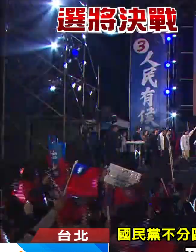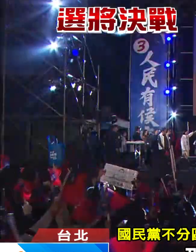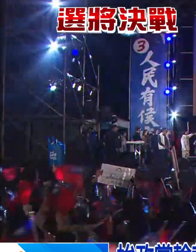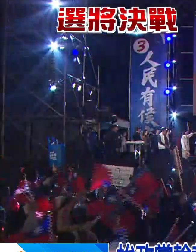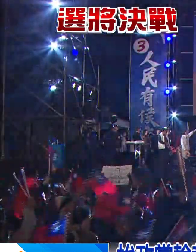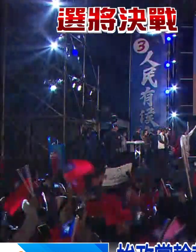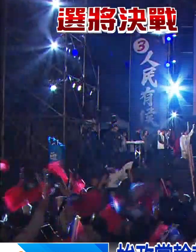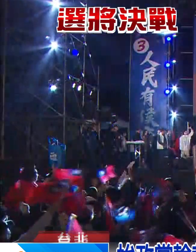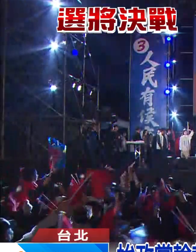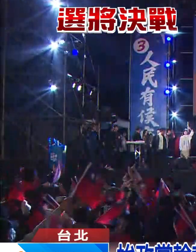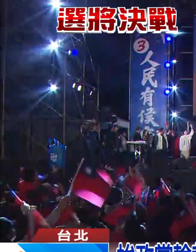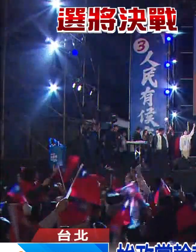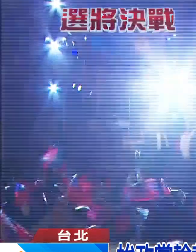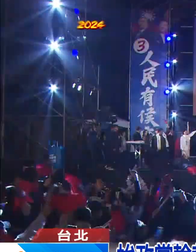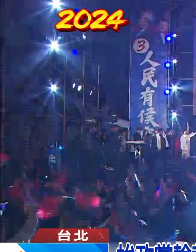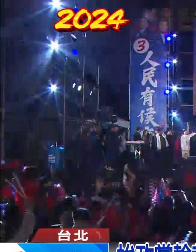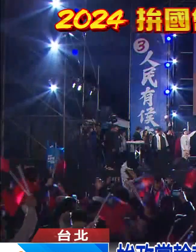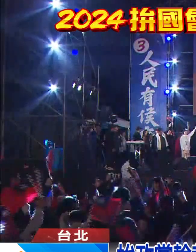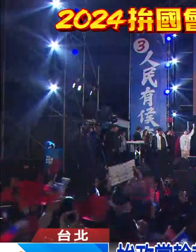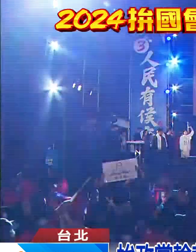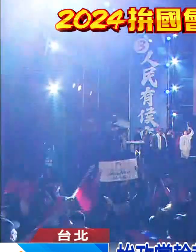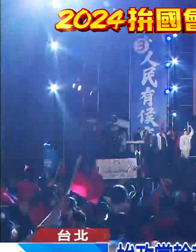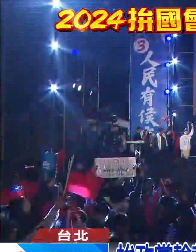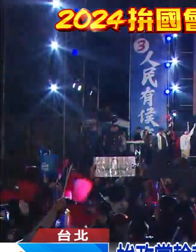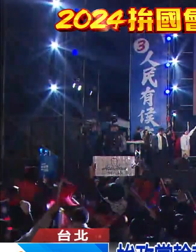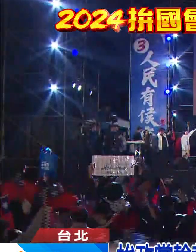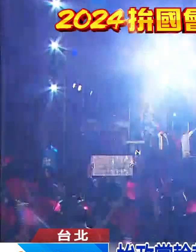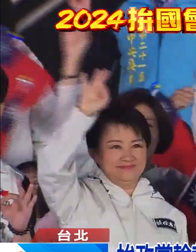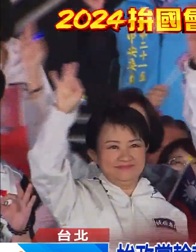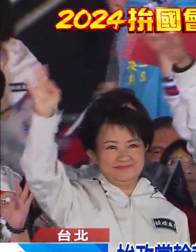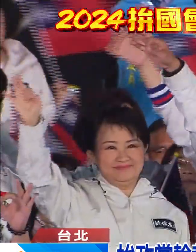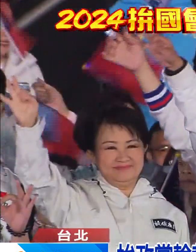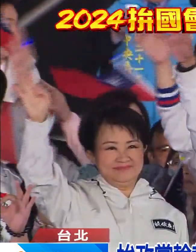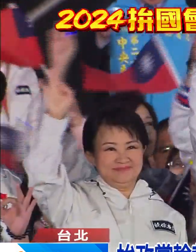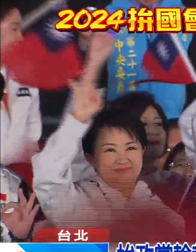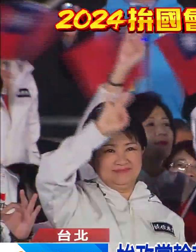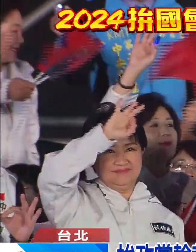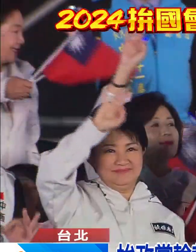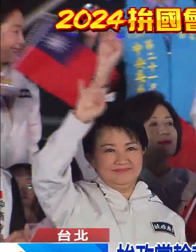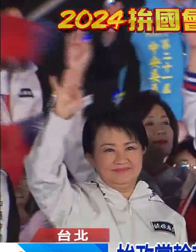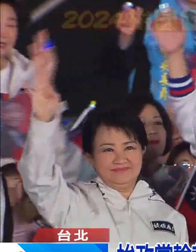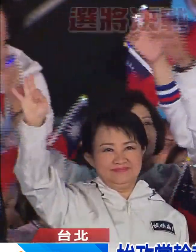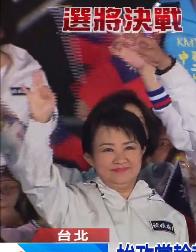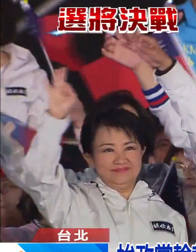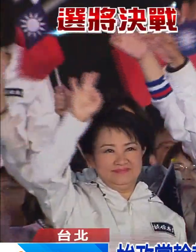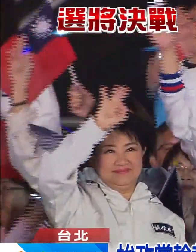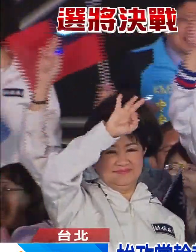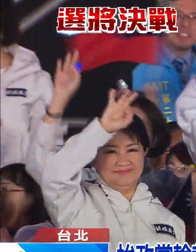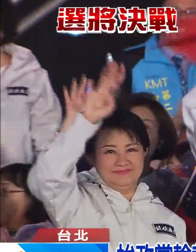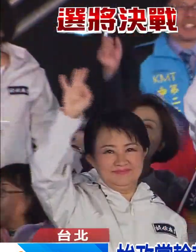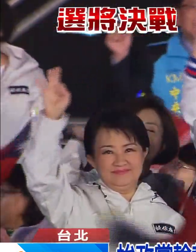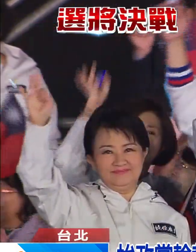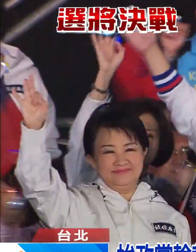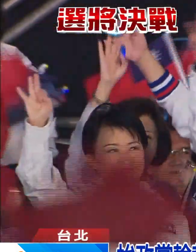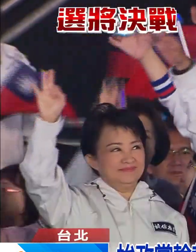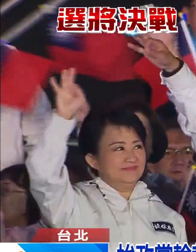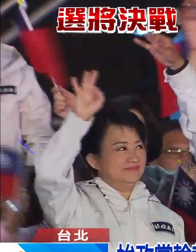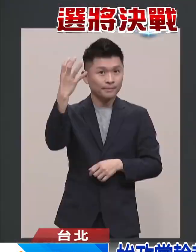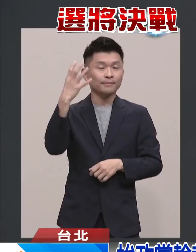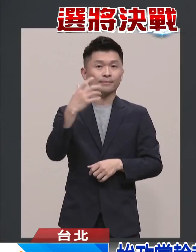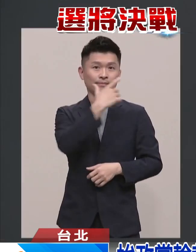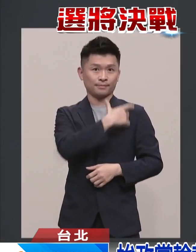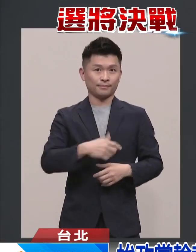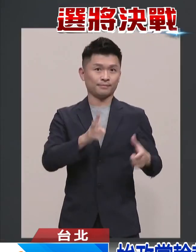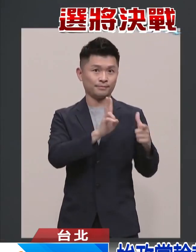惧。 柯志恩也进一步强调，国民党为了重返执政，组出最强团队，秉持人民为上，不会被派系跟利益绑